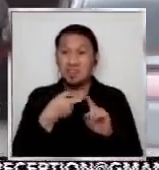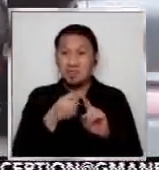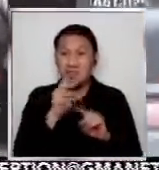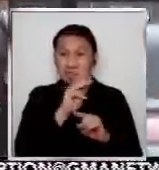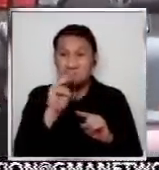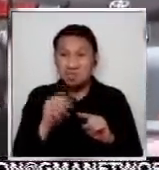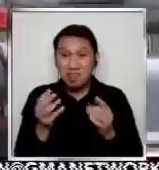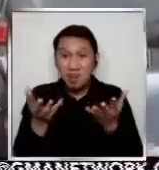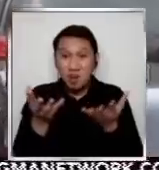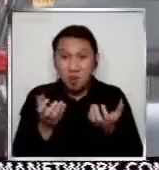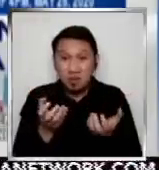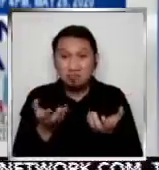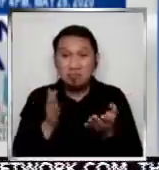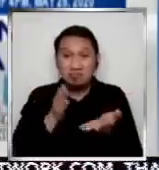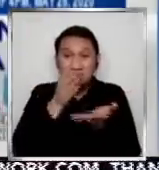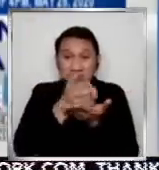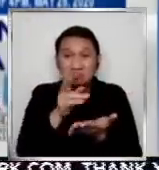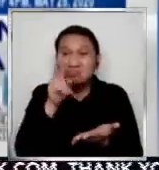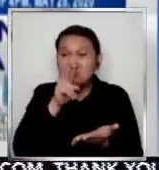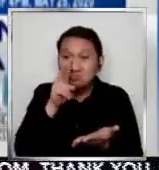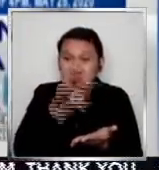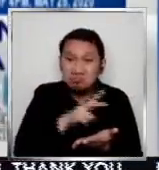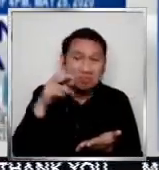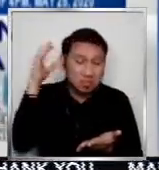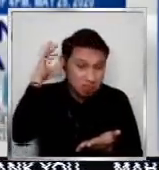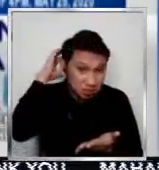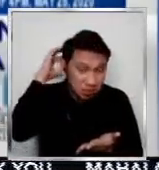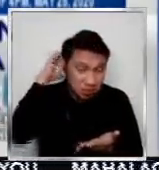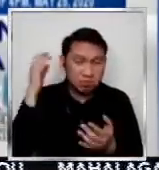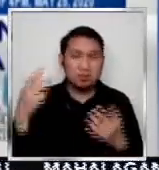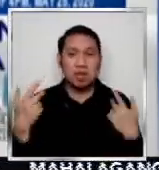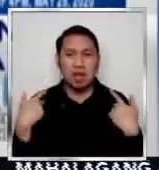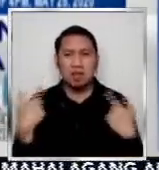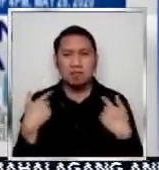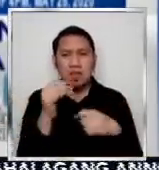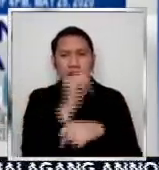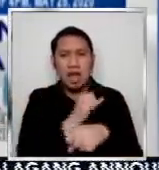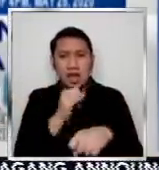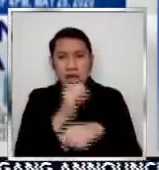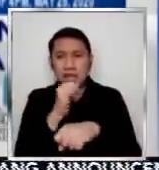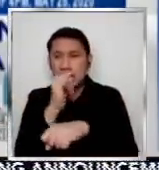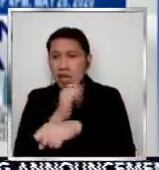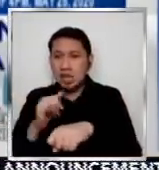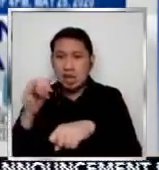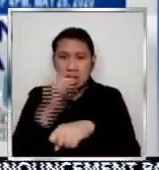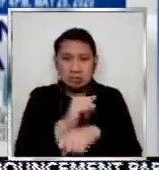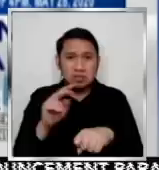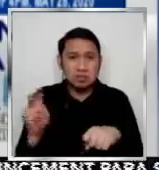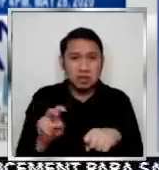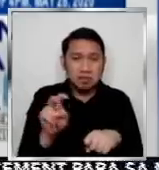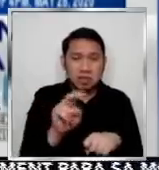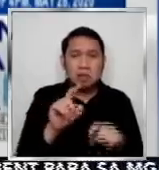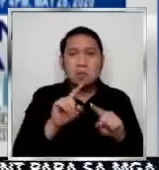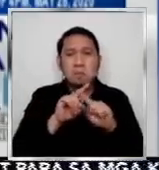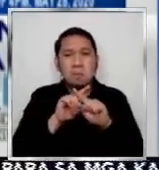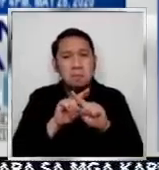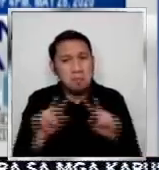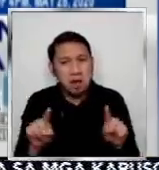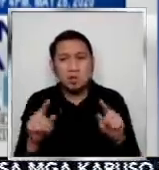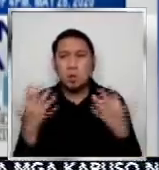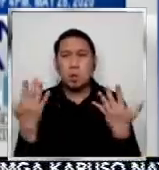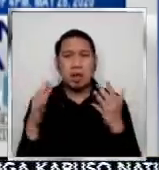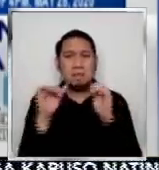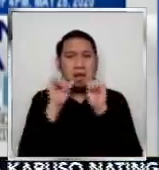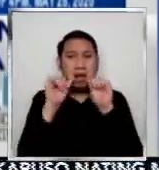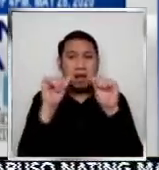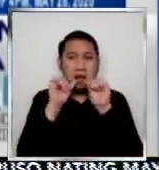ng Visayas at Mindanao. Meron na po tayong inter-island travel, GCQ to GCQ. Pero wala pa lang pong anunsyo kung kailan